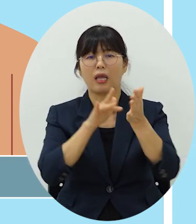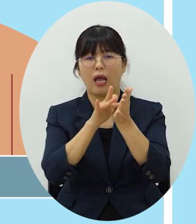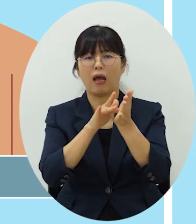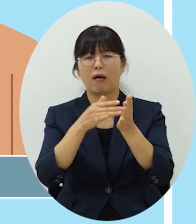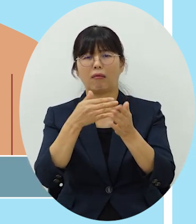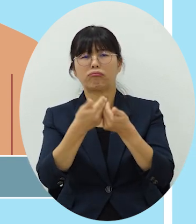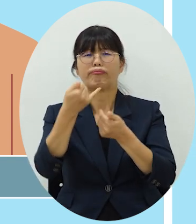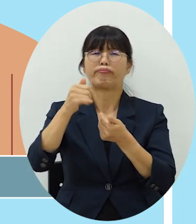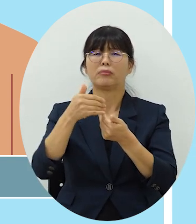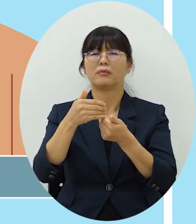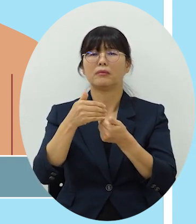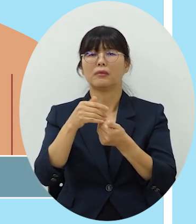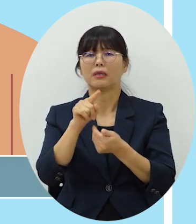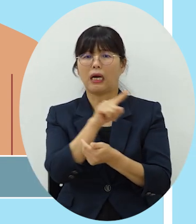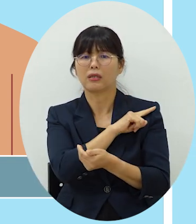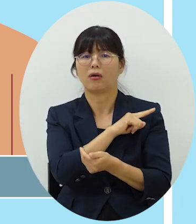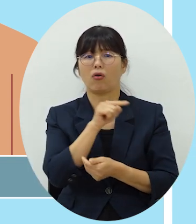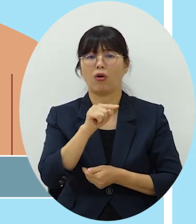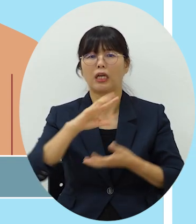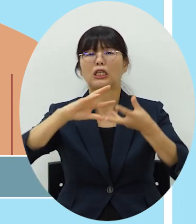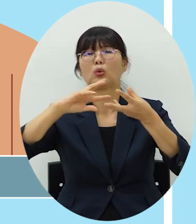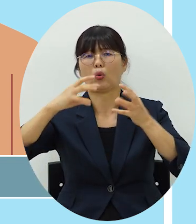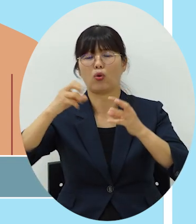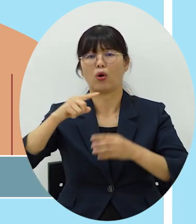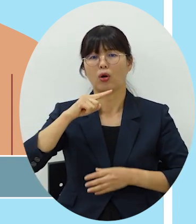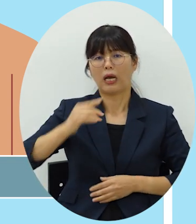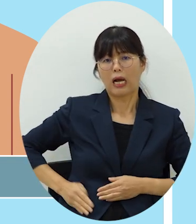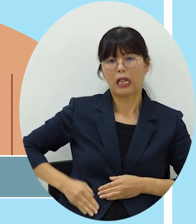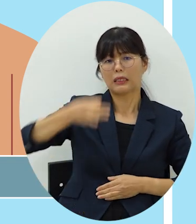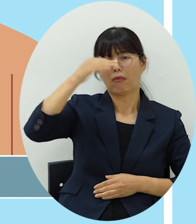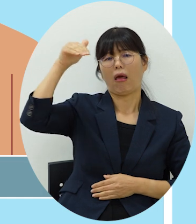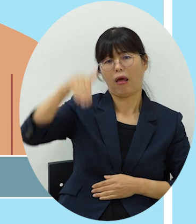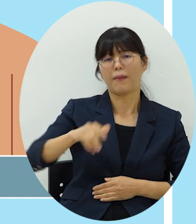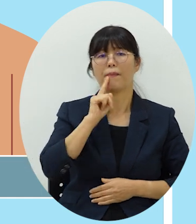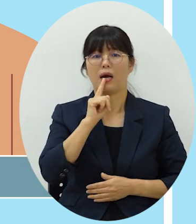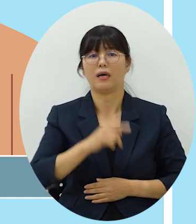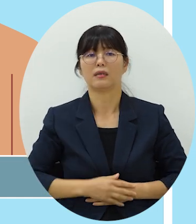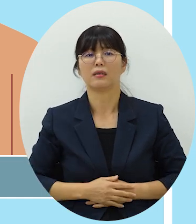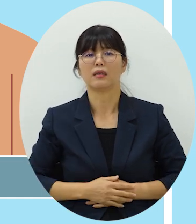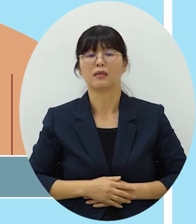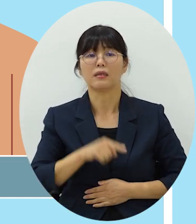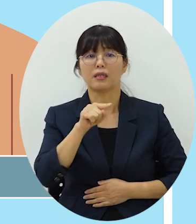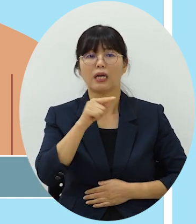중 가장 흔한 것은 근육통과 간 기능 저하입니다.